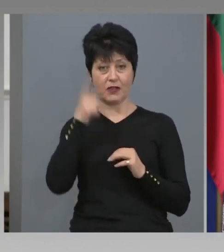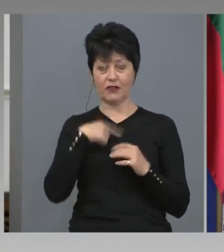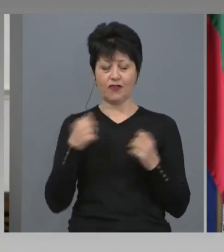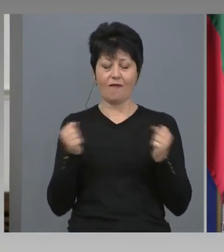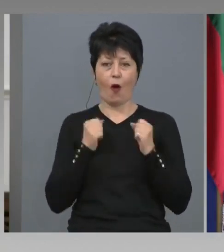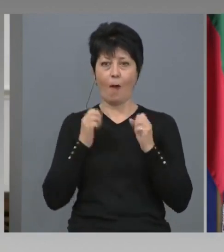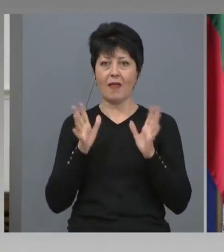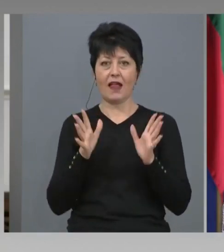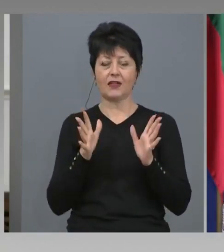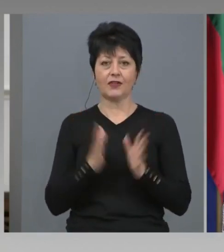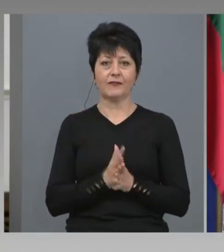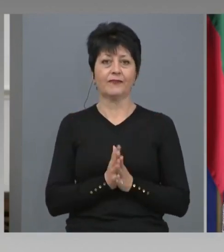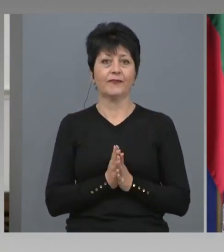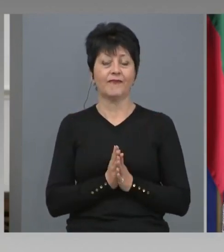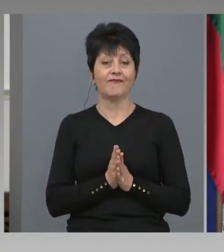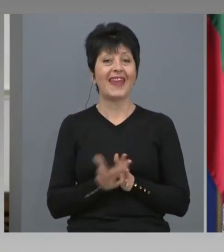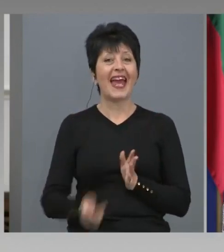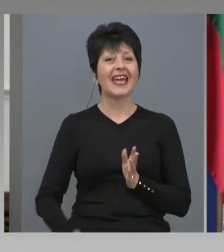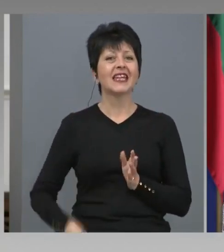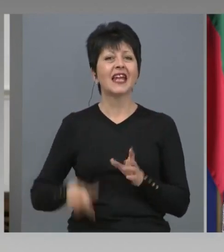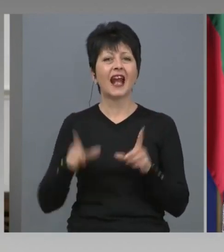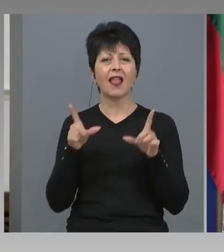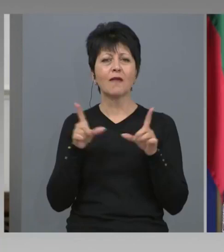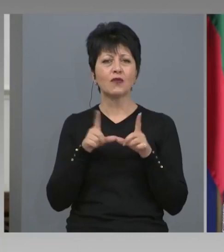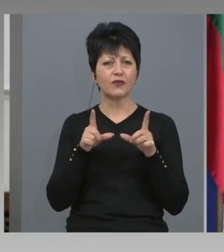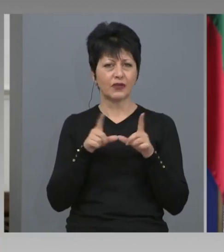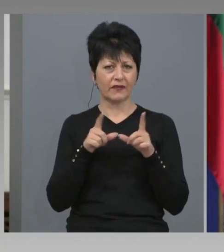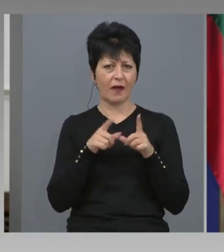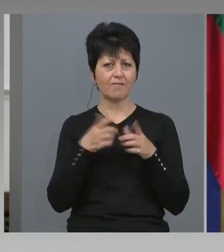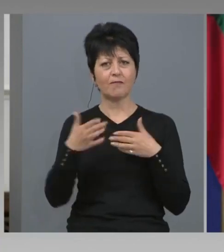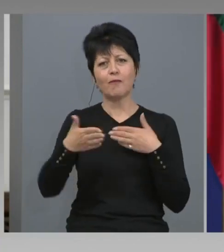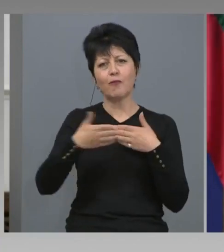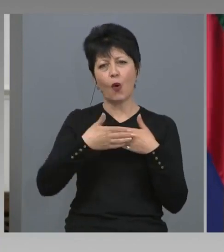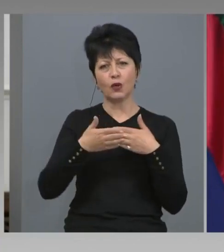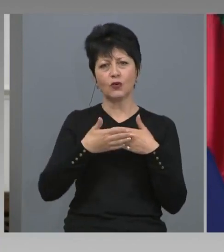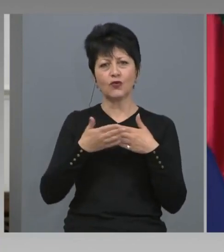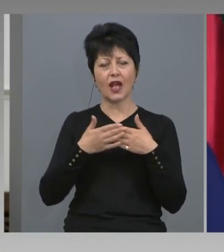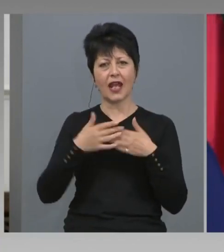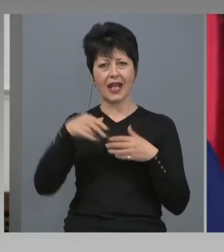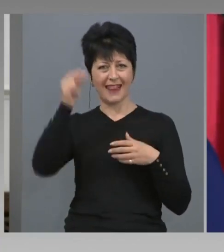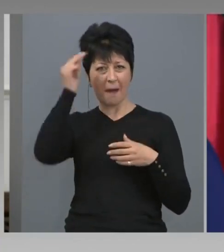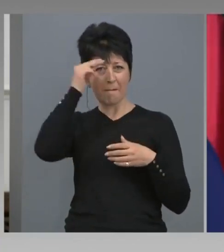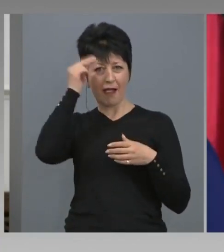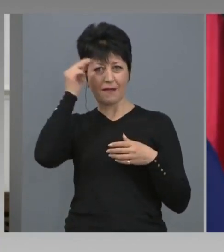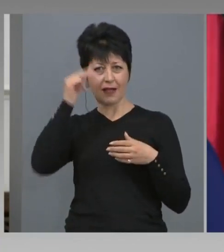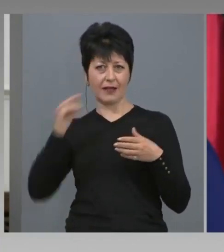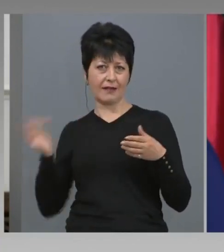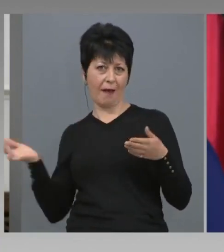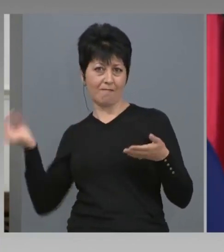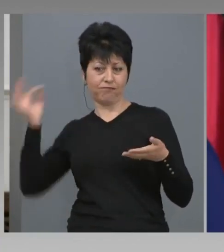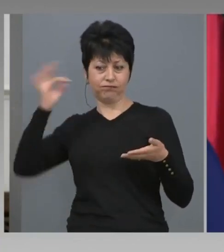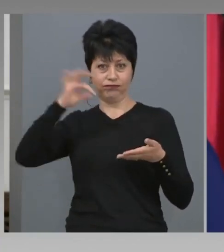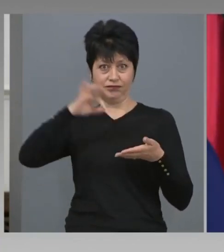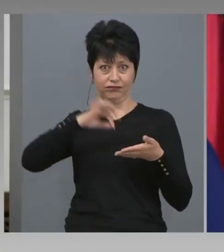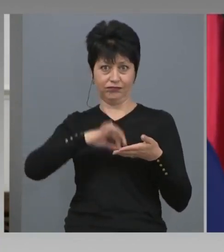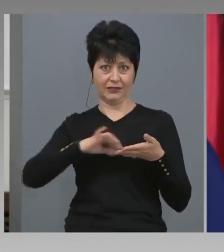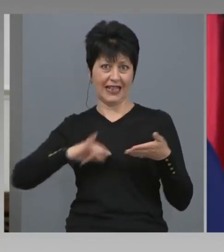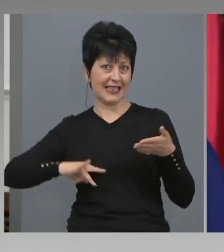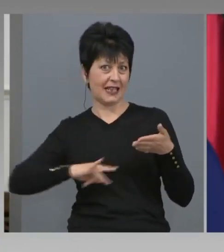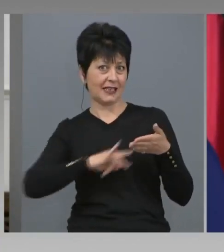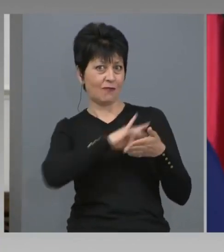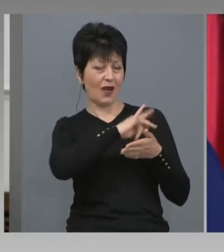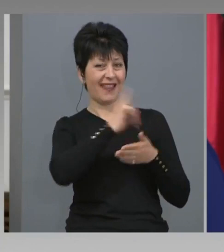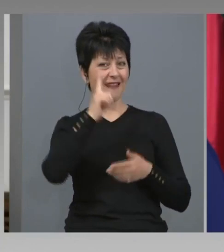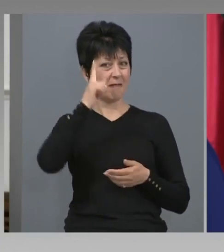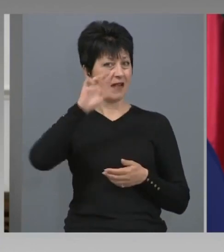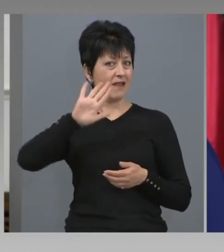Още един въпрос, генерал Мутафчийски, по отношение на пристигащите българи. 2 самолета са пристигнали на 1 май. Има данни, че има 4